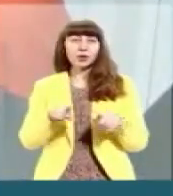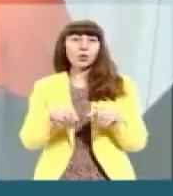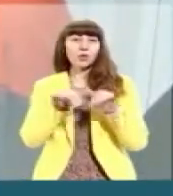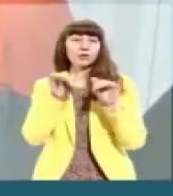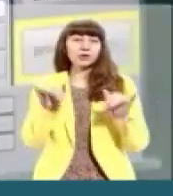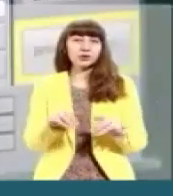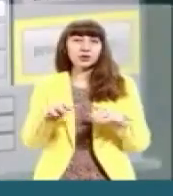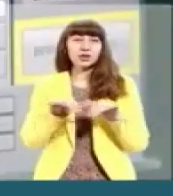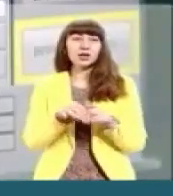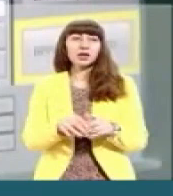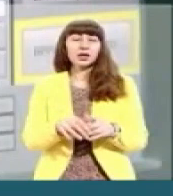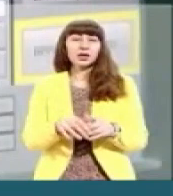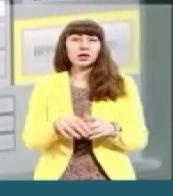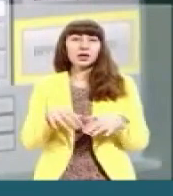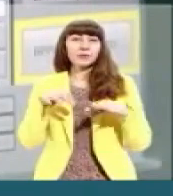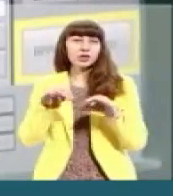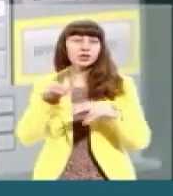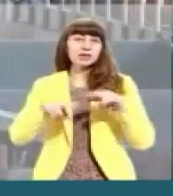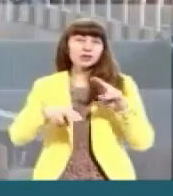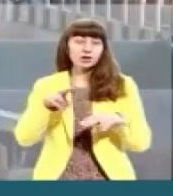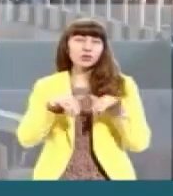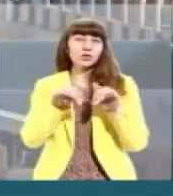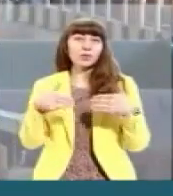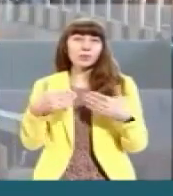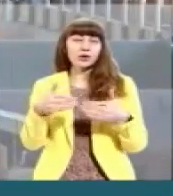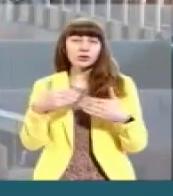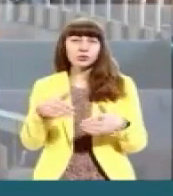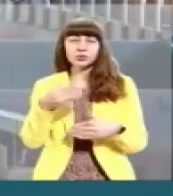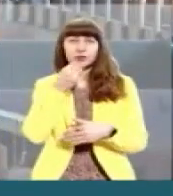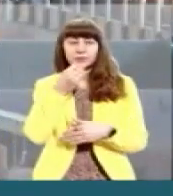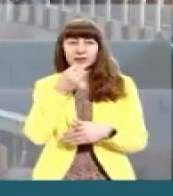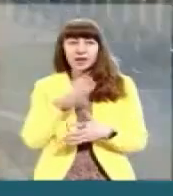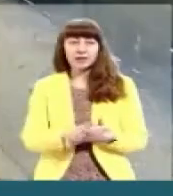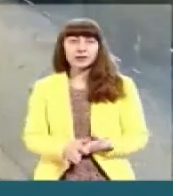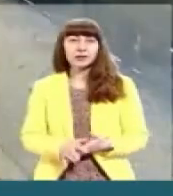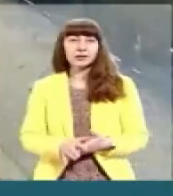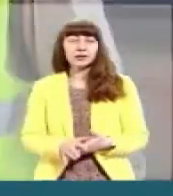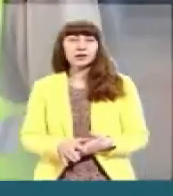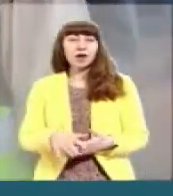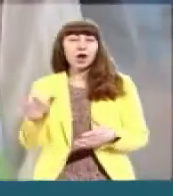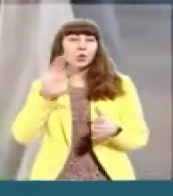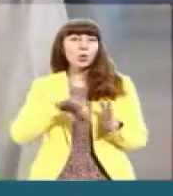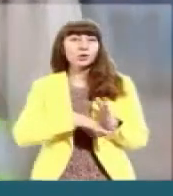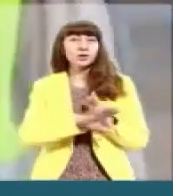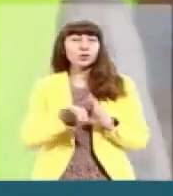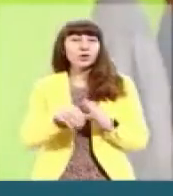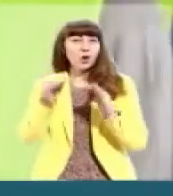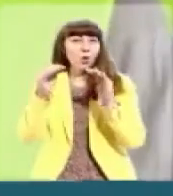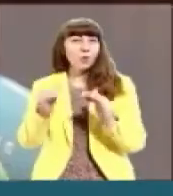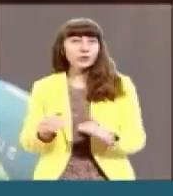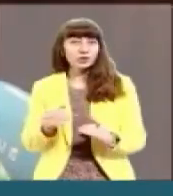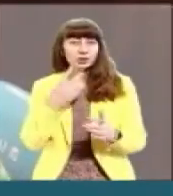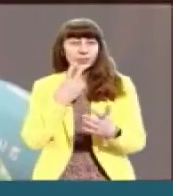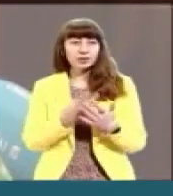подъема стало развитие в области автомобилестроения и увеличение производства продуктов питания. Тем временем в горнодобывающей отрасли возник спад